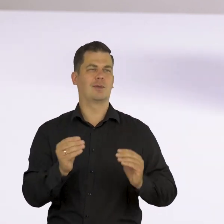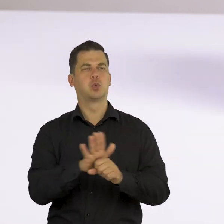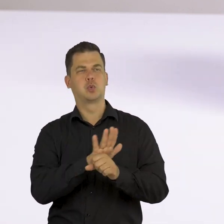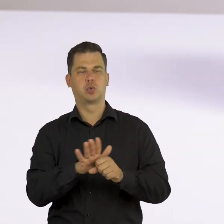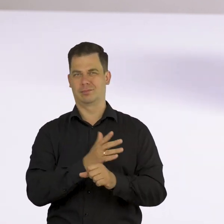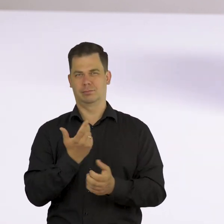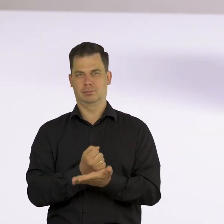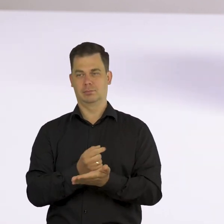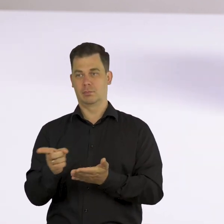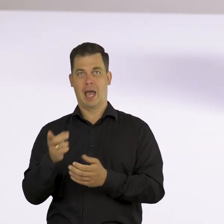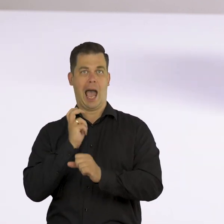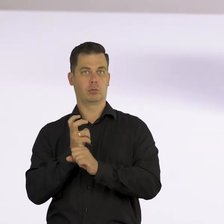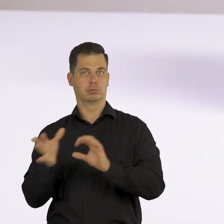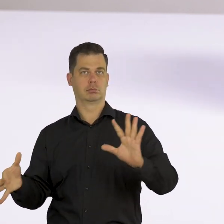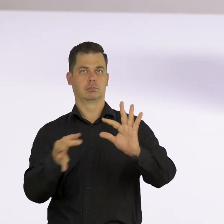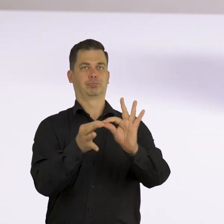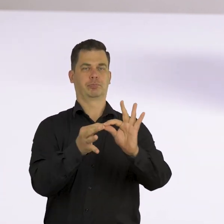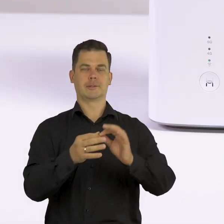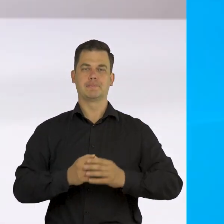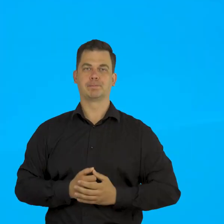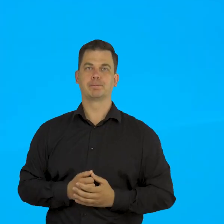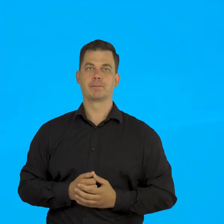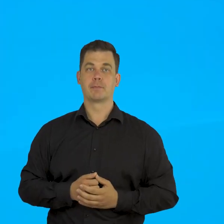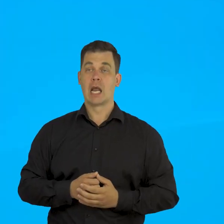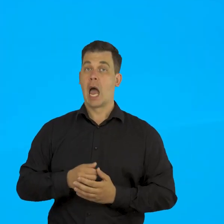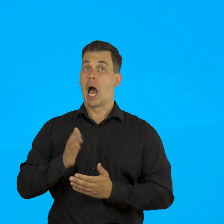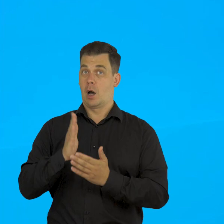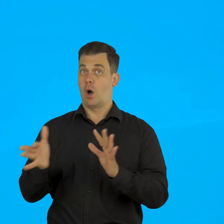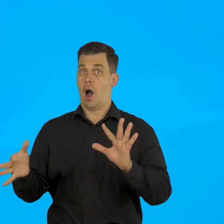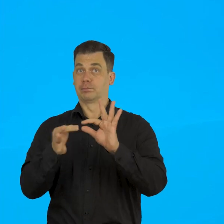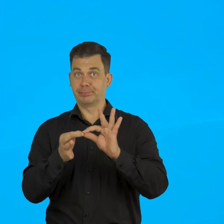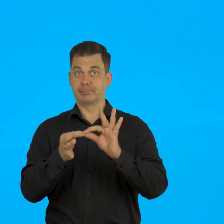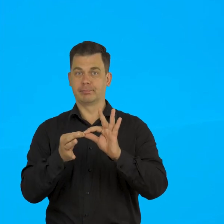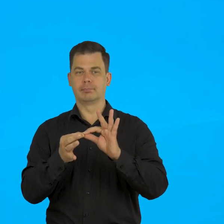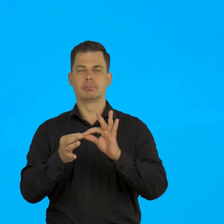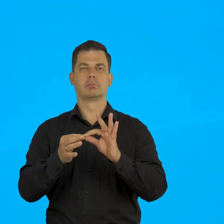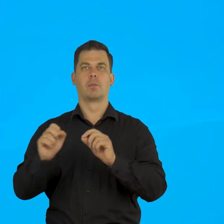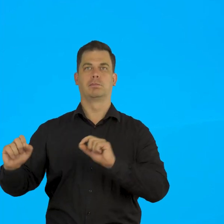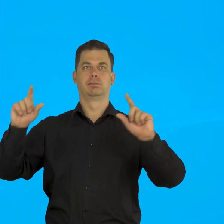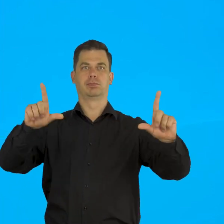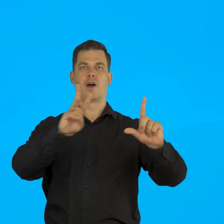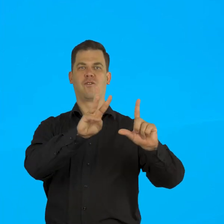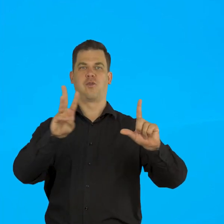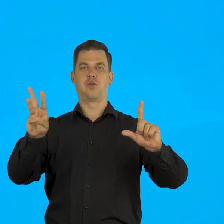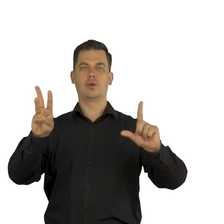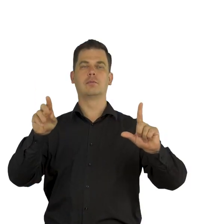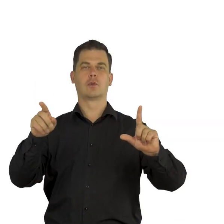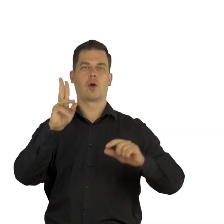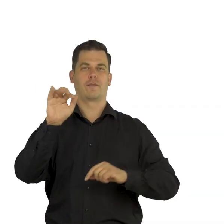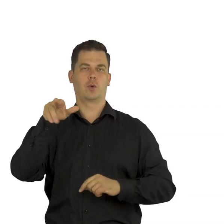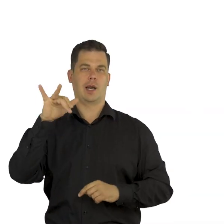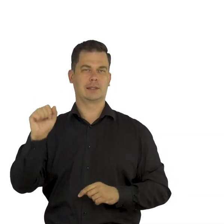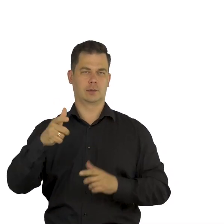Nie będziesz musiał wtedy przepisywać hasła, a router połączy się automatycznie. Kiedy komputer połączy się z routerem,